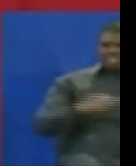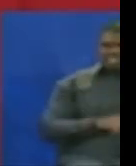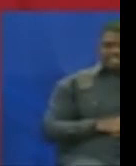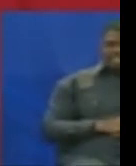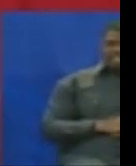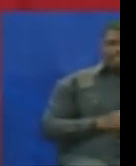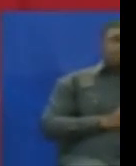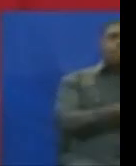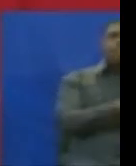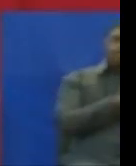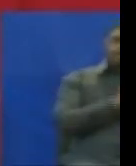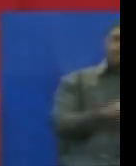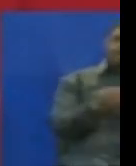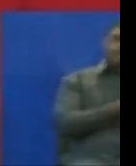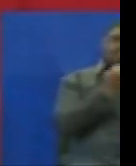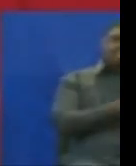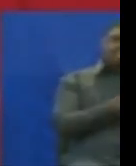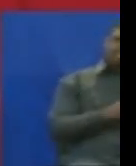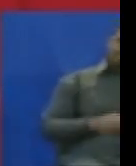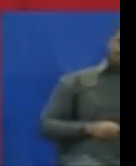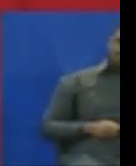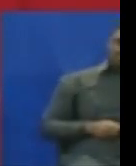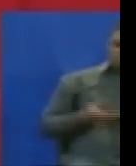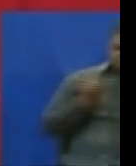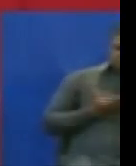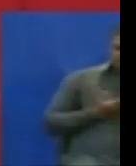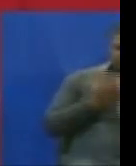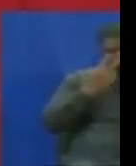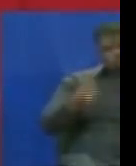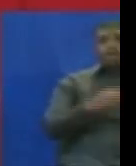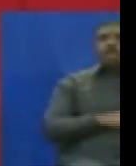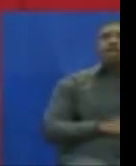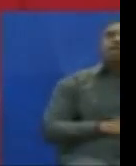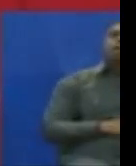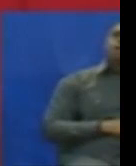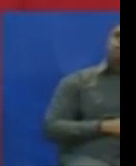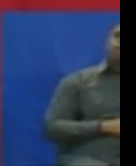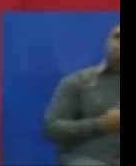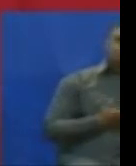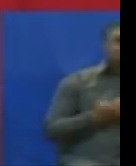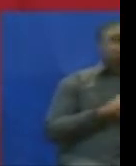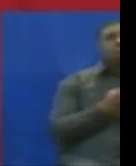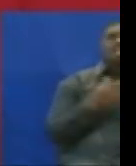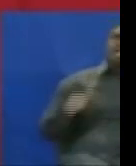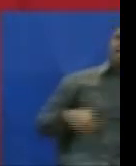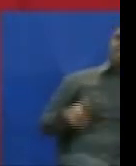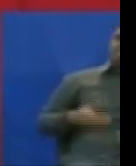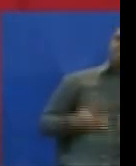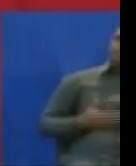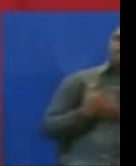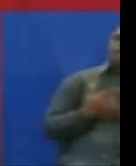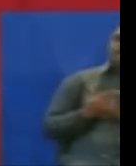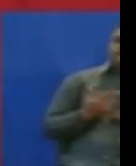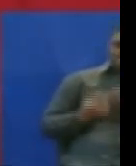mpya haitofanya kazi pale, na tunaona ushahidi huo. Kwa sababu afisa wa TASAC aliyetumwa